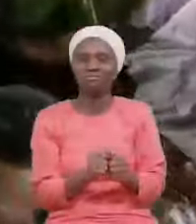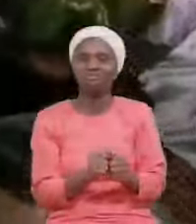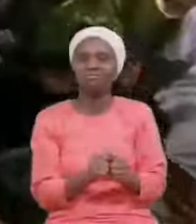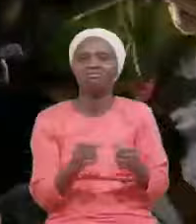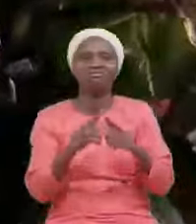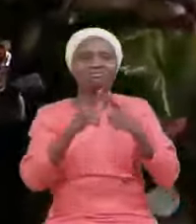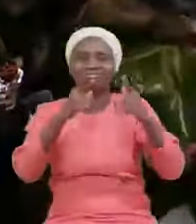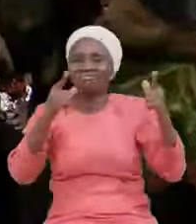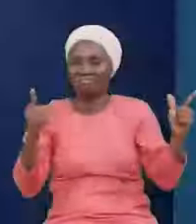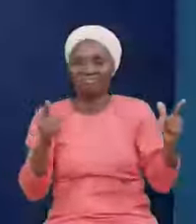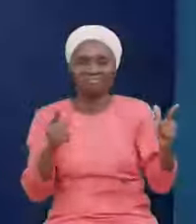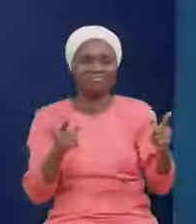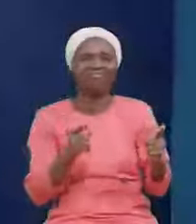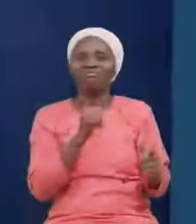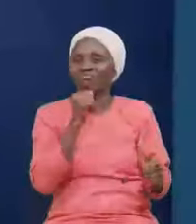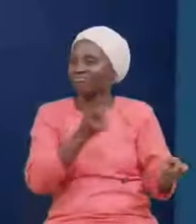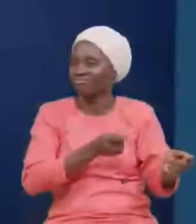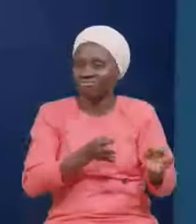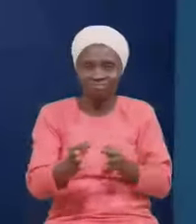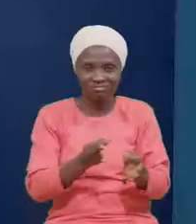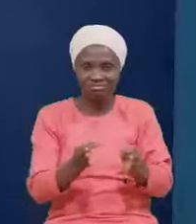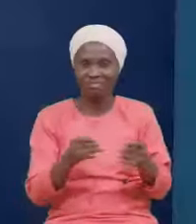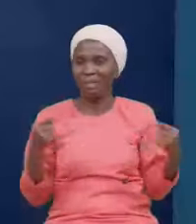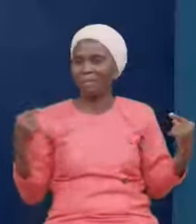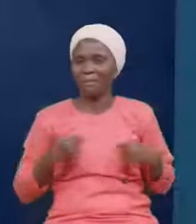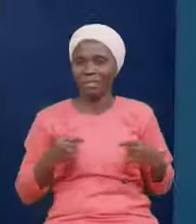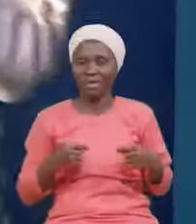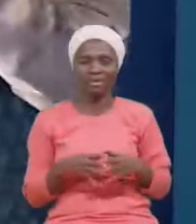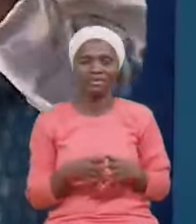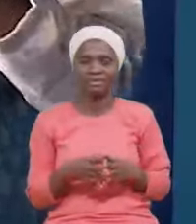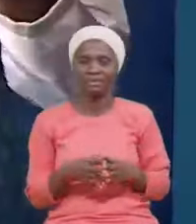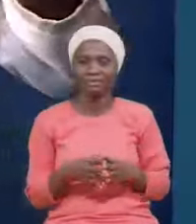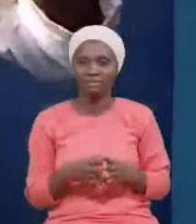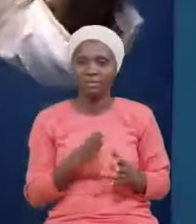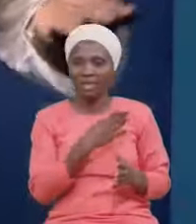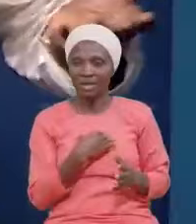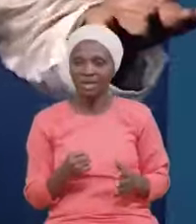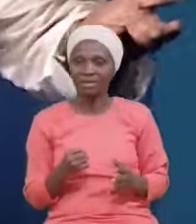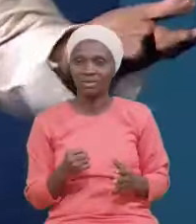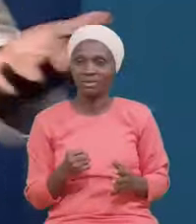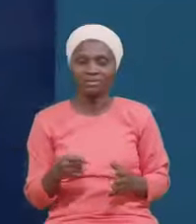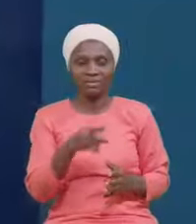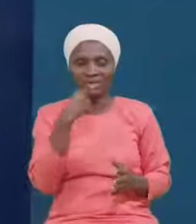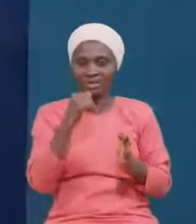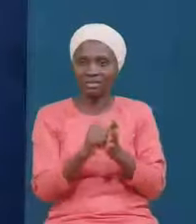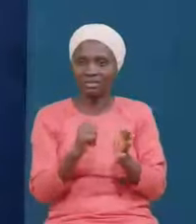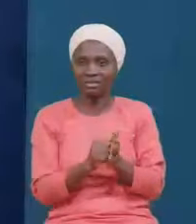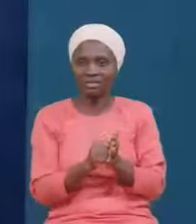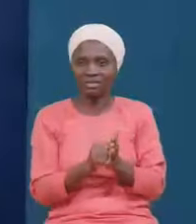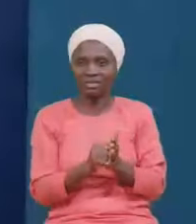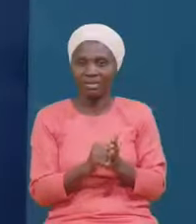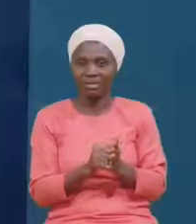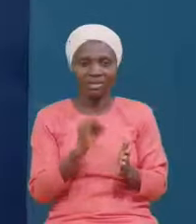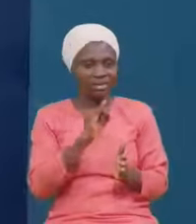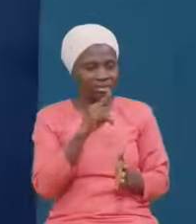indescribable plague. వర్ణించలేని బాధతో వారు దురాత్మల చేత పీడించబడుతున్నారు. And he said, he is not a specialist who can